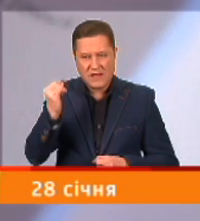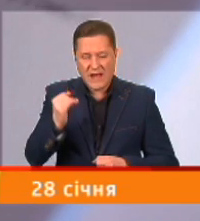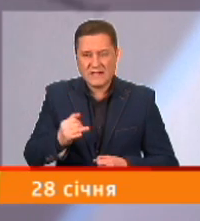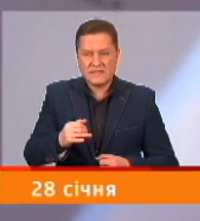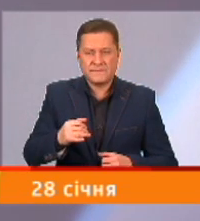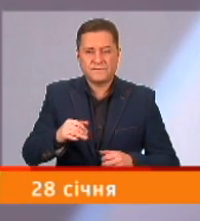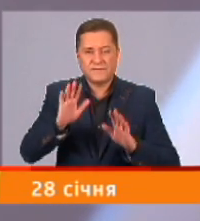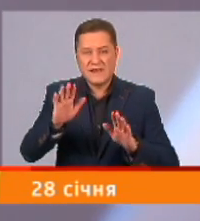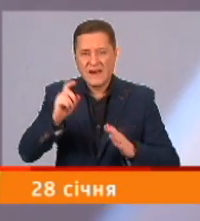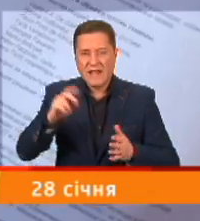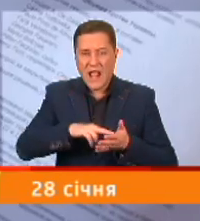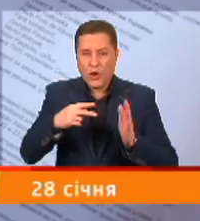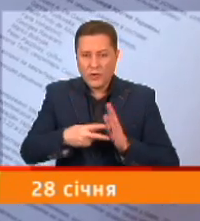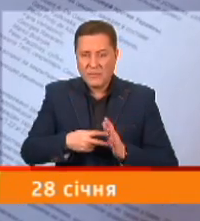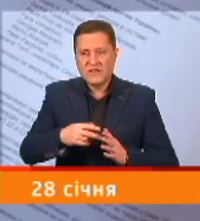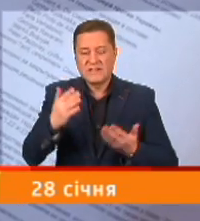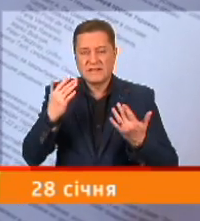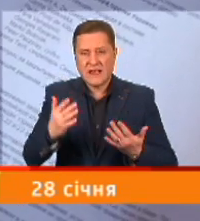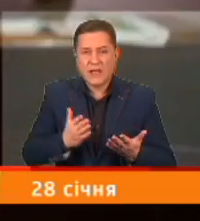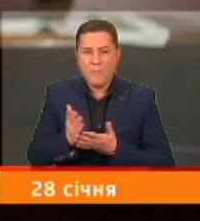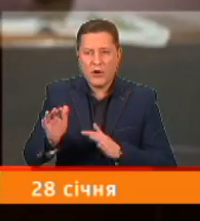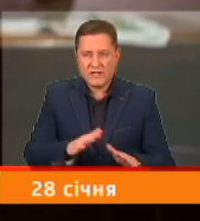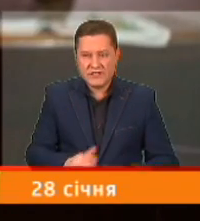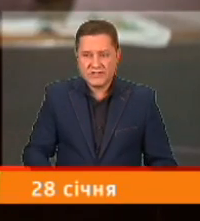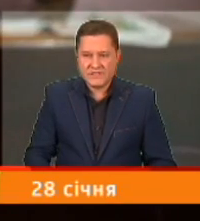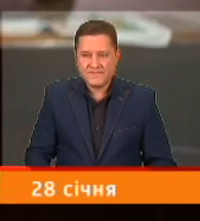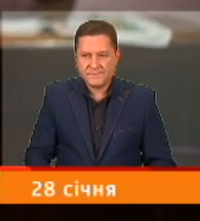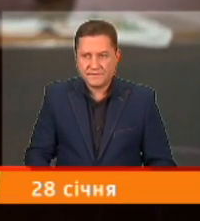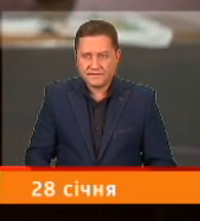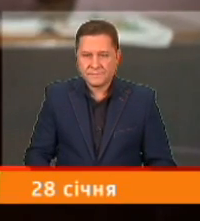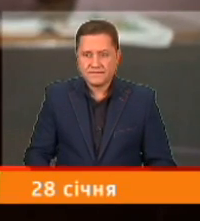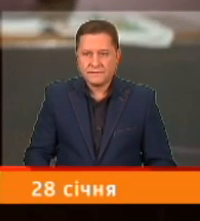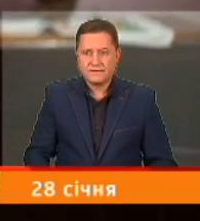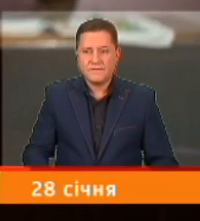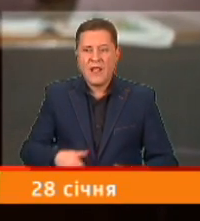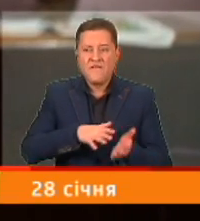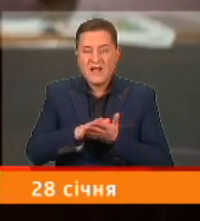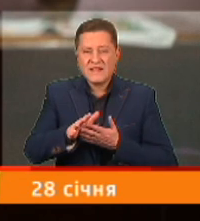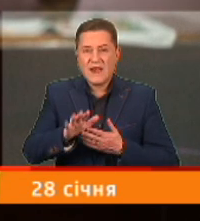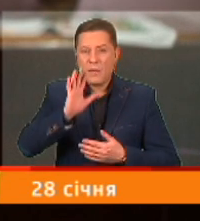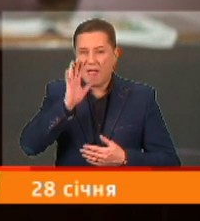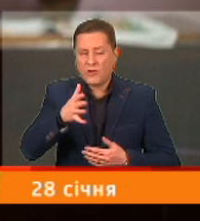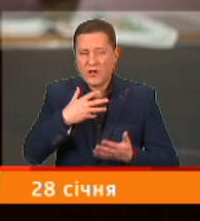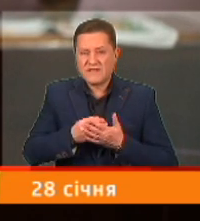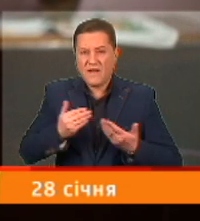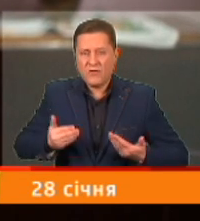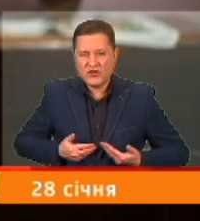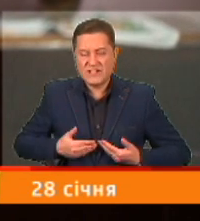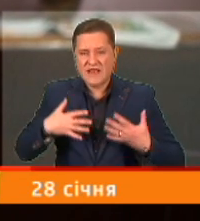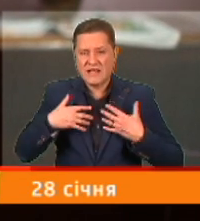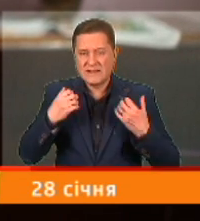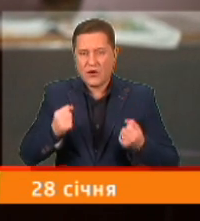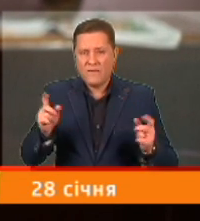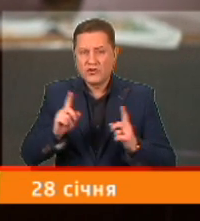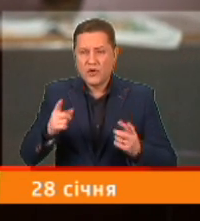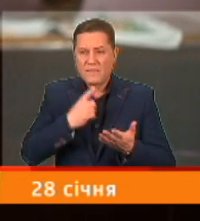площині економічній, скільки в етичній. Треба було витратити 5 років свого життя, свого здоров'я, щоб доказати,